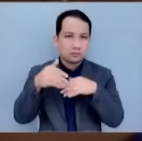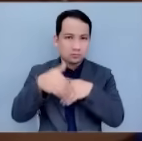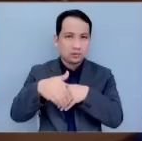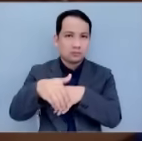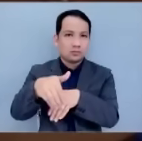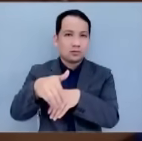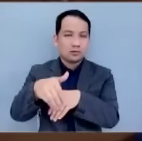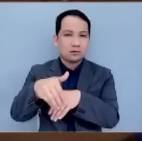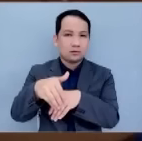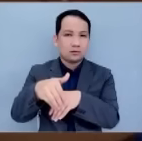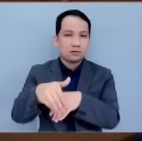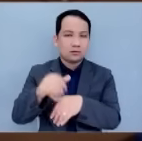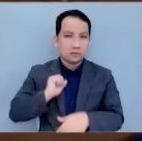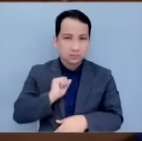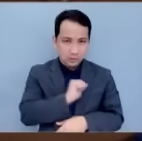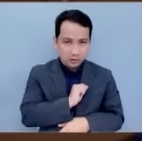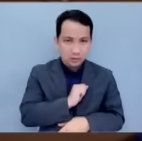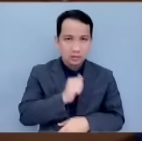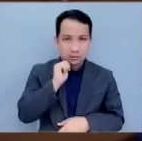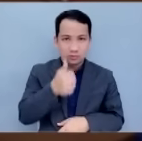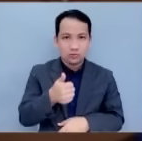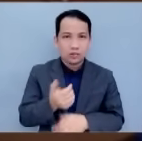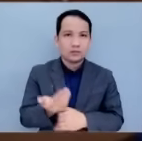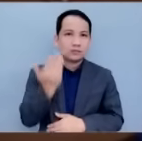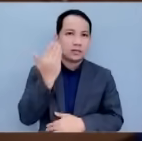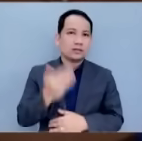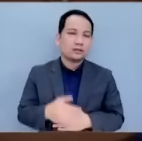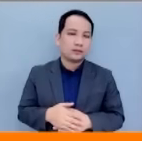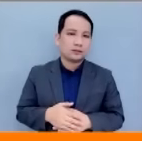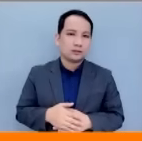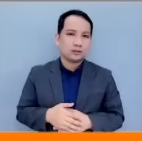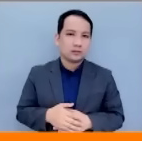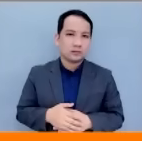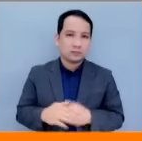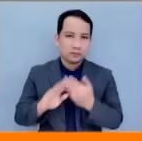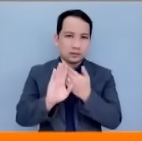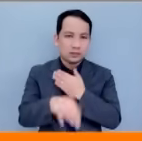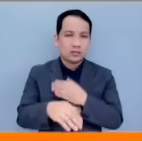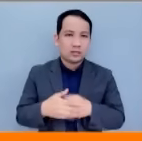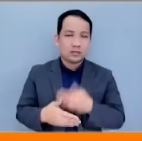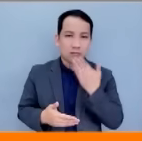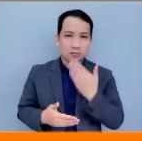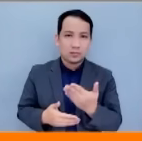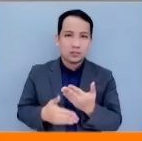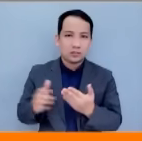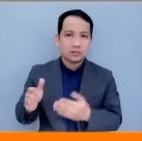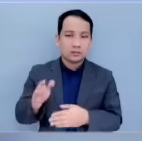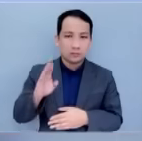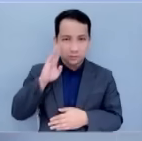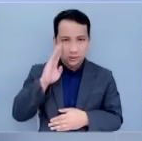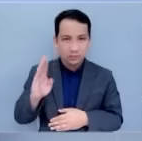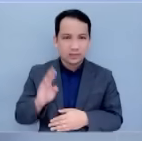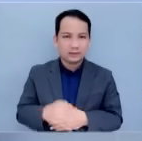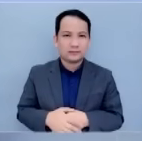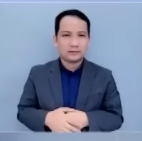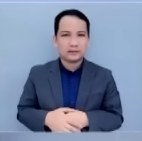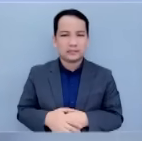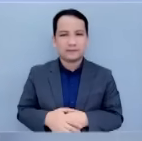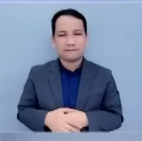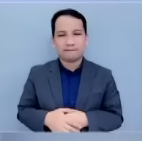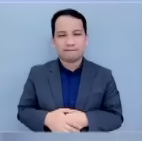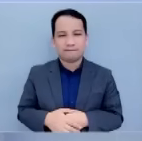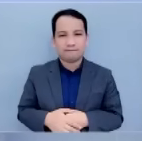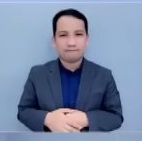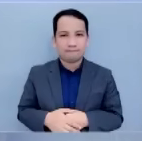sa Senado bukas ng umaga. Balik sa inyo. Maraming salamat, Brian Basa. Diretso